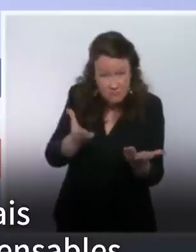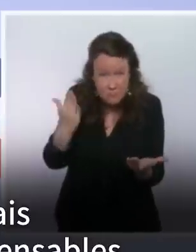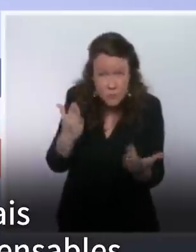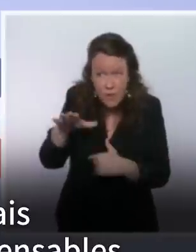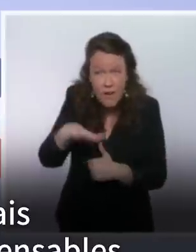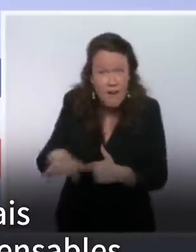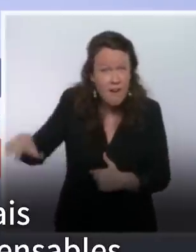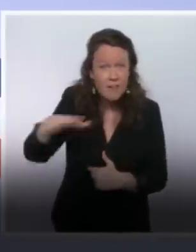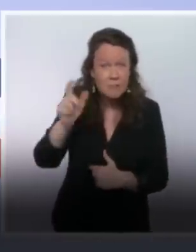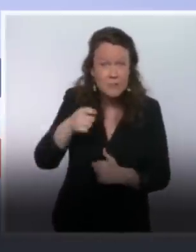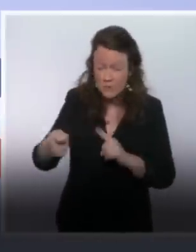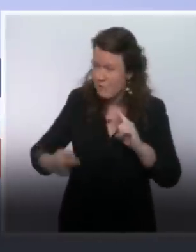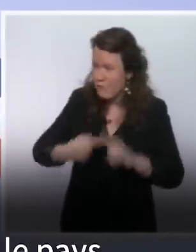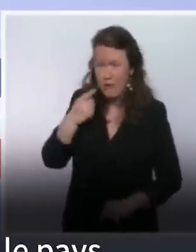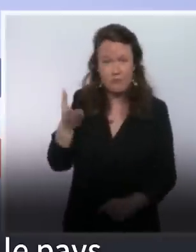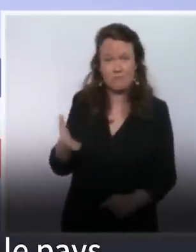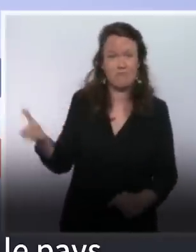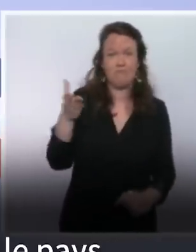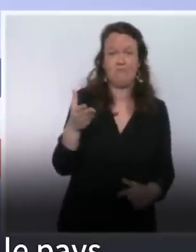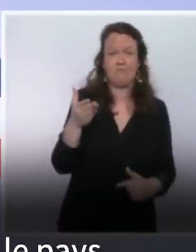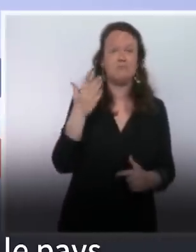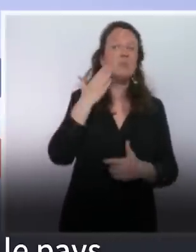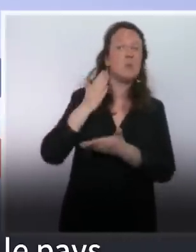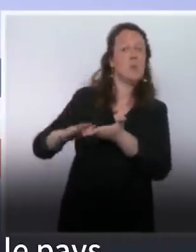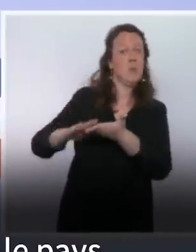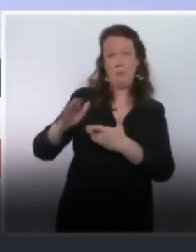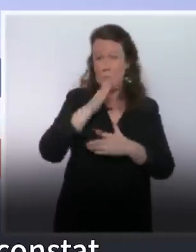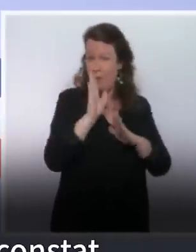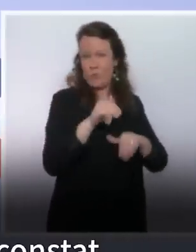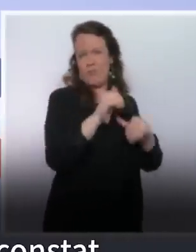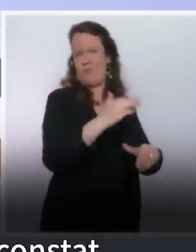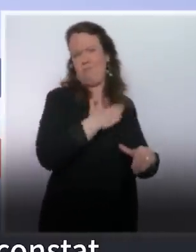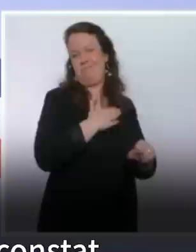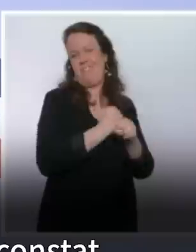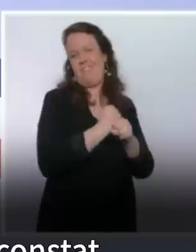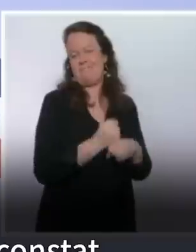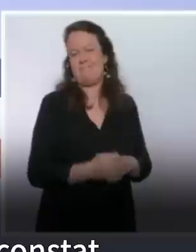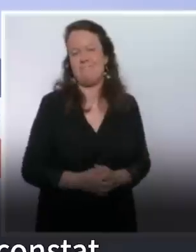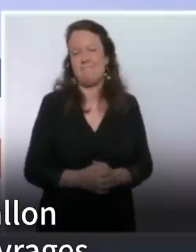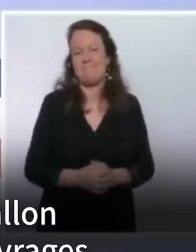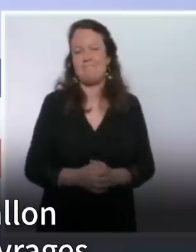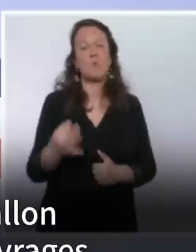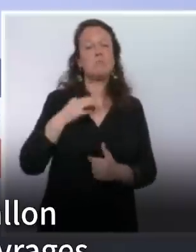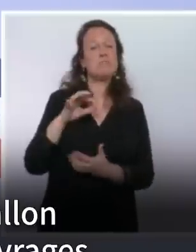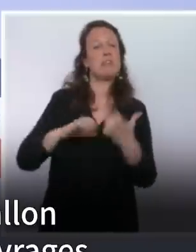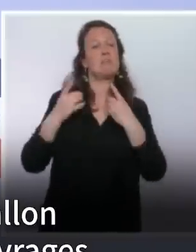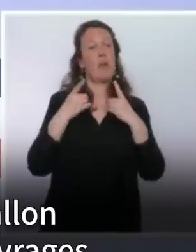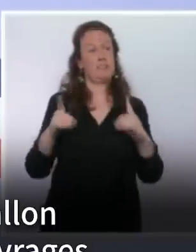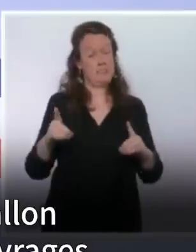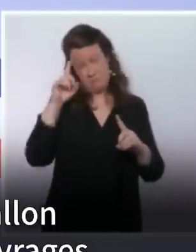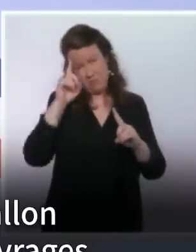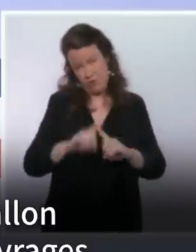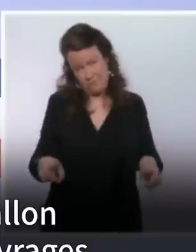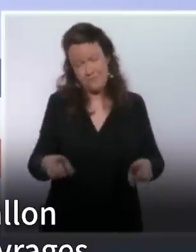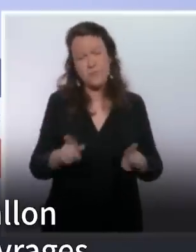utiles, même indispensables à la continuité de l'action dans le pays. Donc non, je ne partage pas le constat. Par ailleurs, Pierre